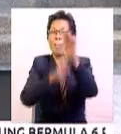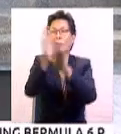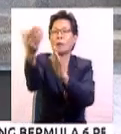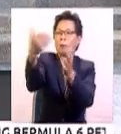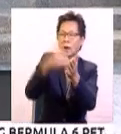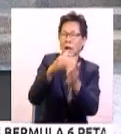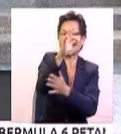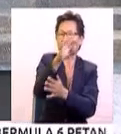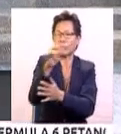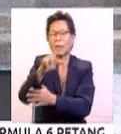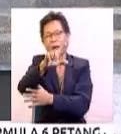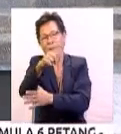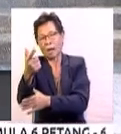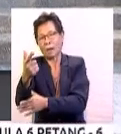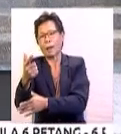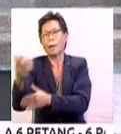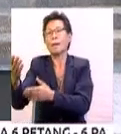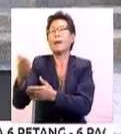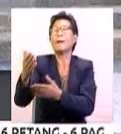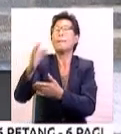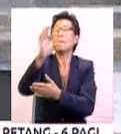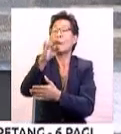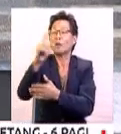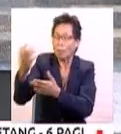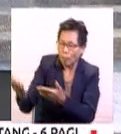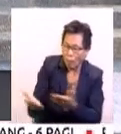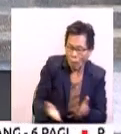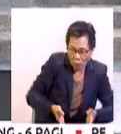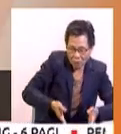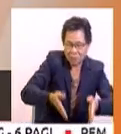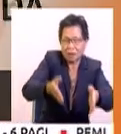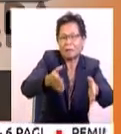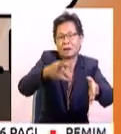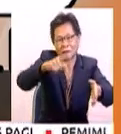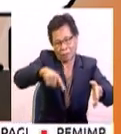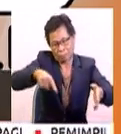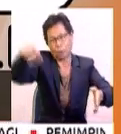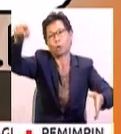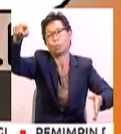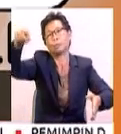semula Felda selain membawa Felda ke landasan yang asal.